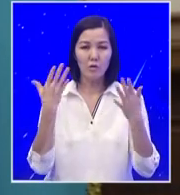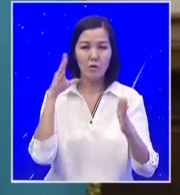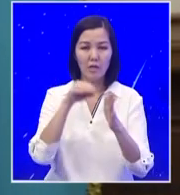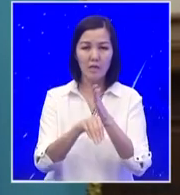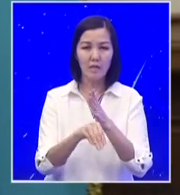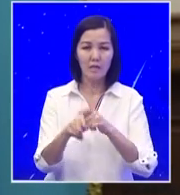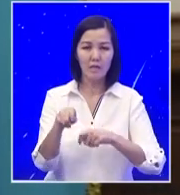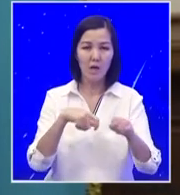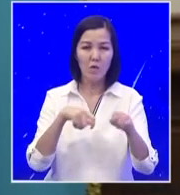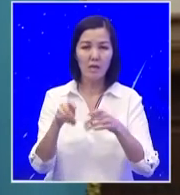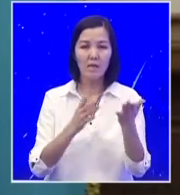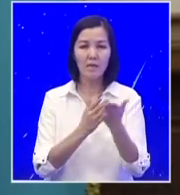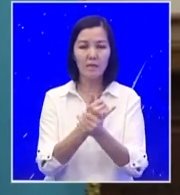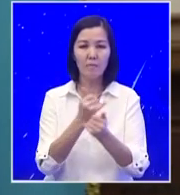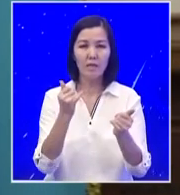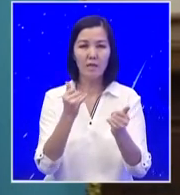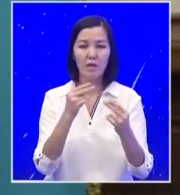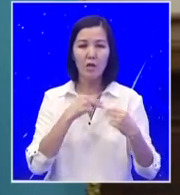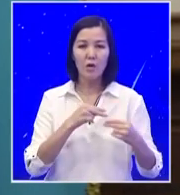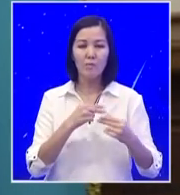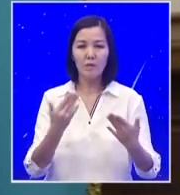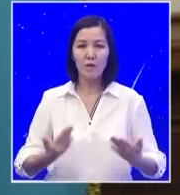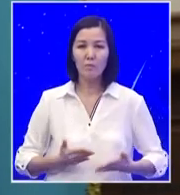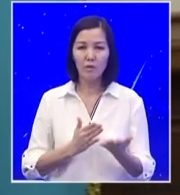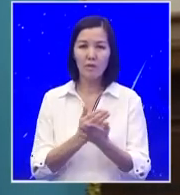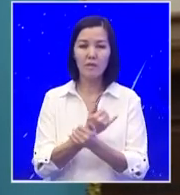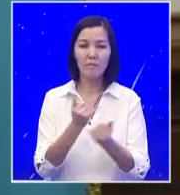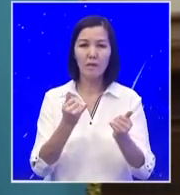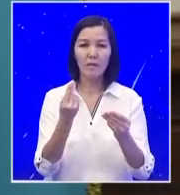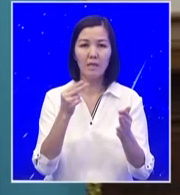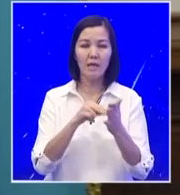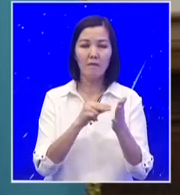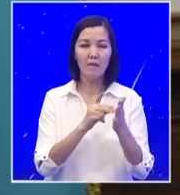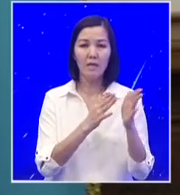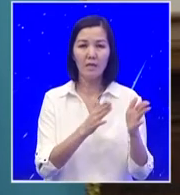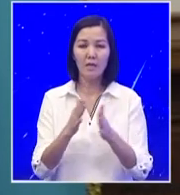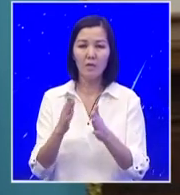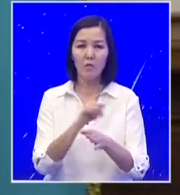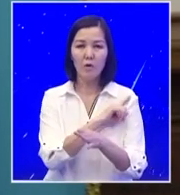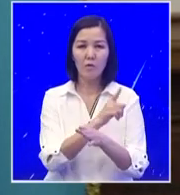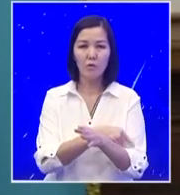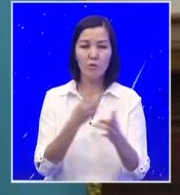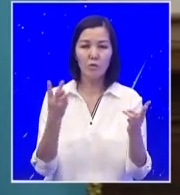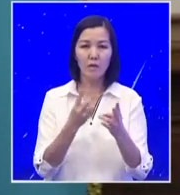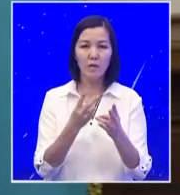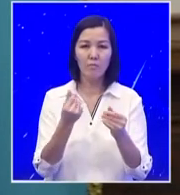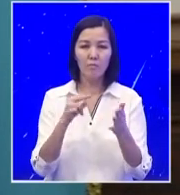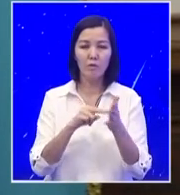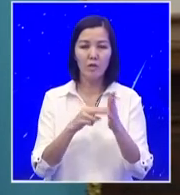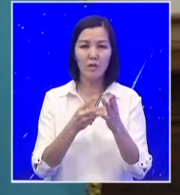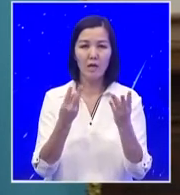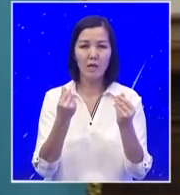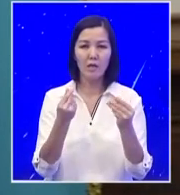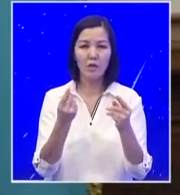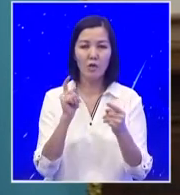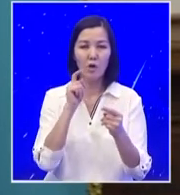Тауарлар, қызметтер, жұмыстар, коммуналдық қызмет тарифтерін реттеу бойынша жұмысты күшейту, бюджеттік қаражатты